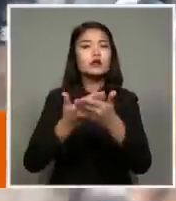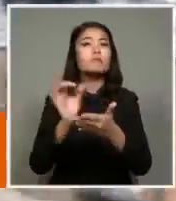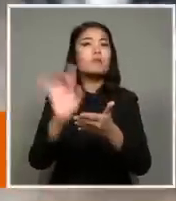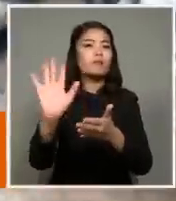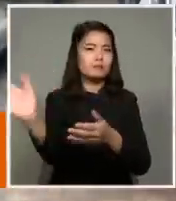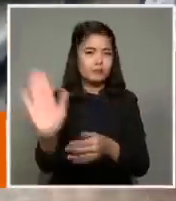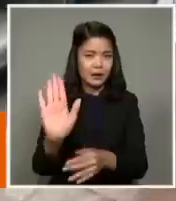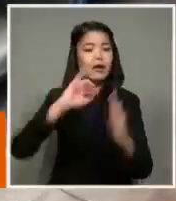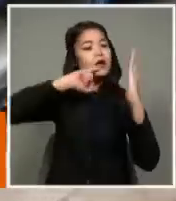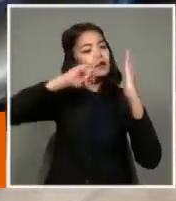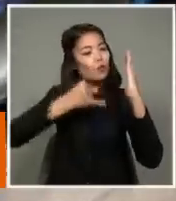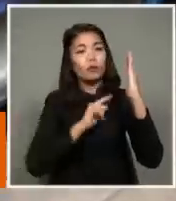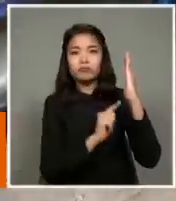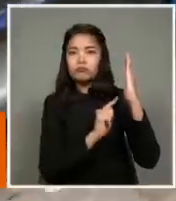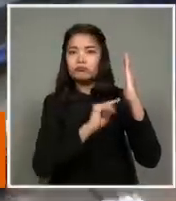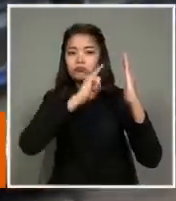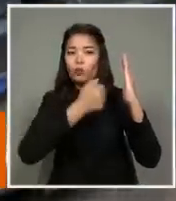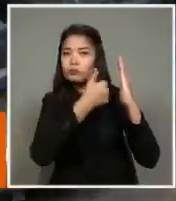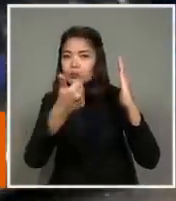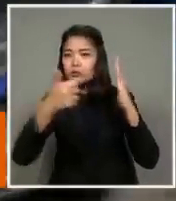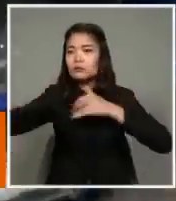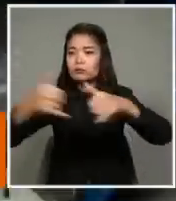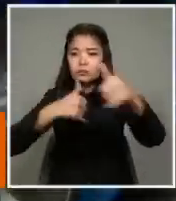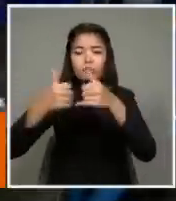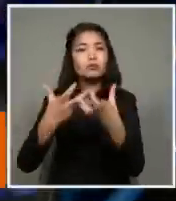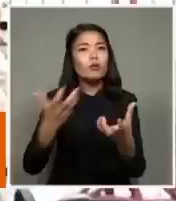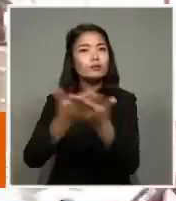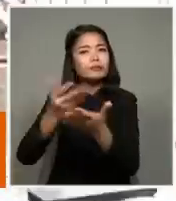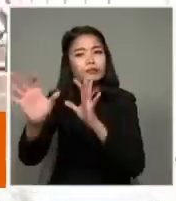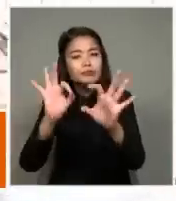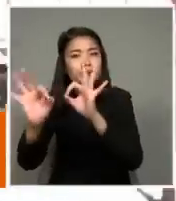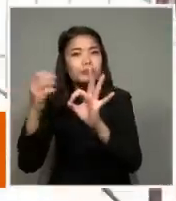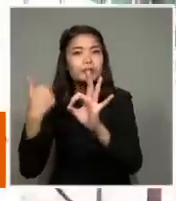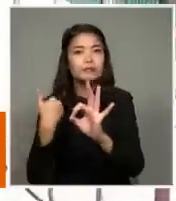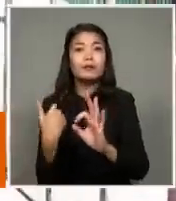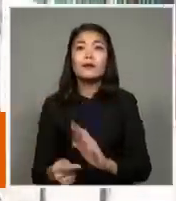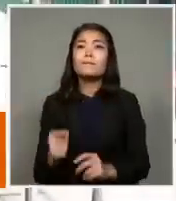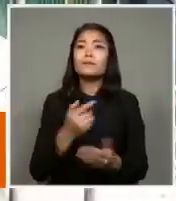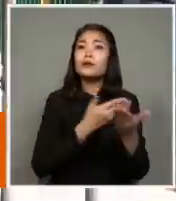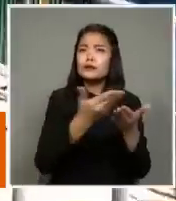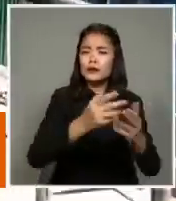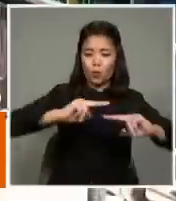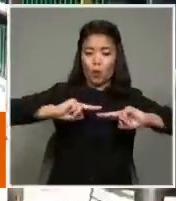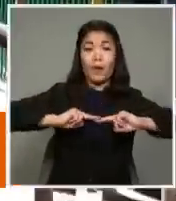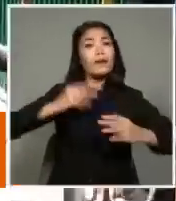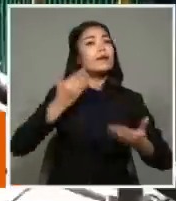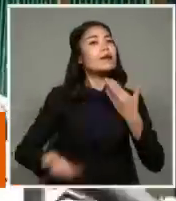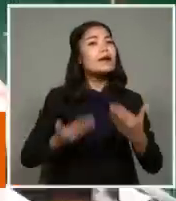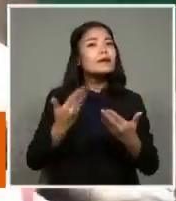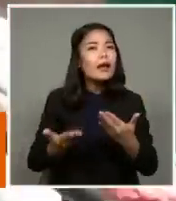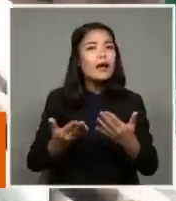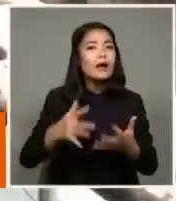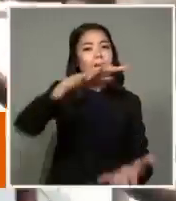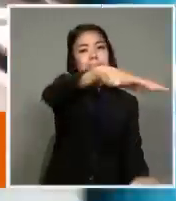แต่ว่าคนจากในพื้นที่ต่างจังหวัดบางคนก็มาเลือกซื้อเลือกหาของนะคะไม่ว่าจะเป็นซื้อไปใช้ส่วนตัวหรือว่าจะซื้อแบบเหม